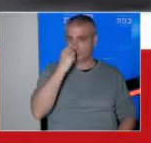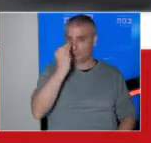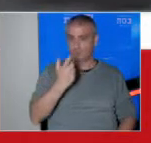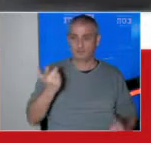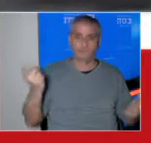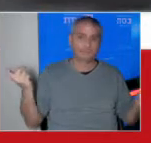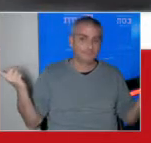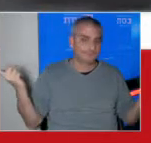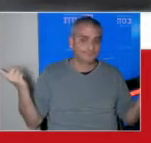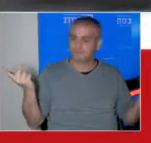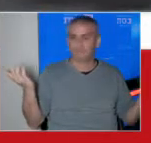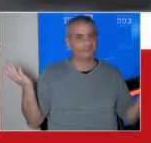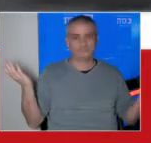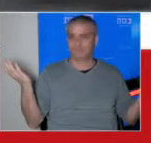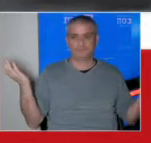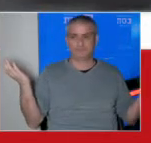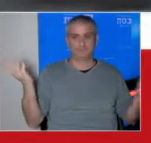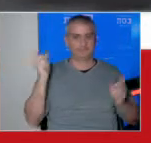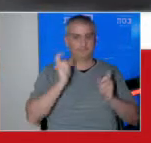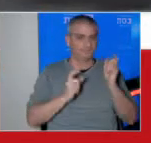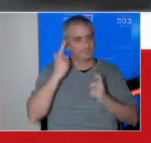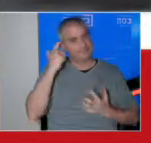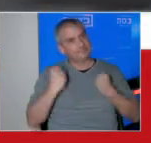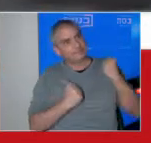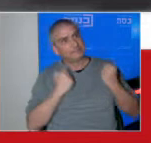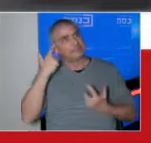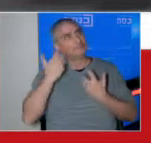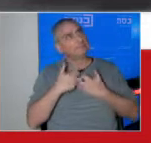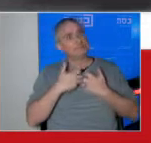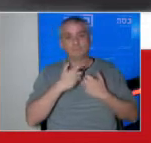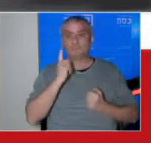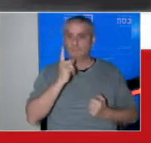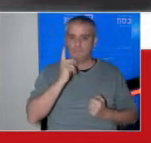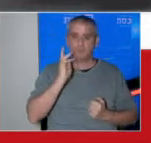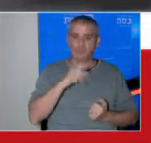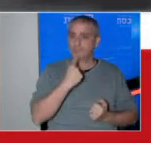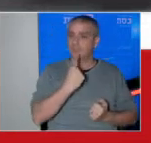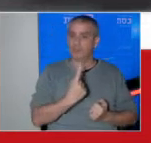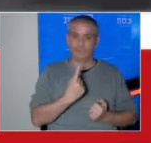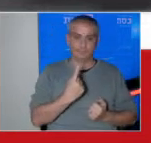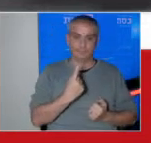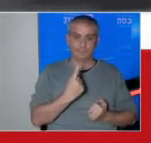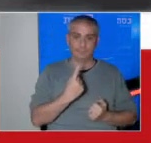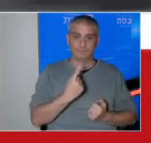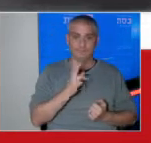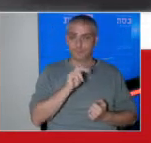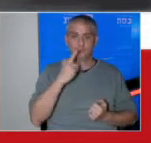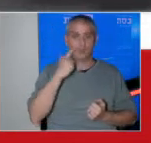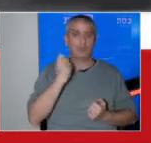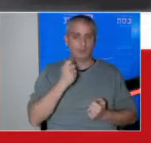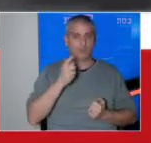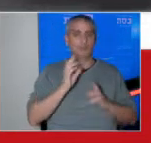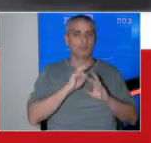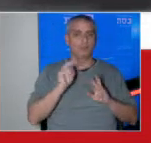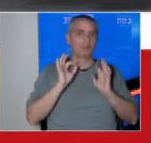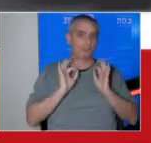היא שאלה שבאמת אנשים מתחבטים בה הרבה, אבל צריך להגיד, העניין של אוקראינה הוא עניין